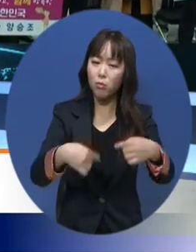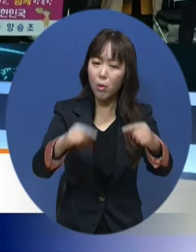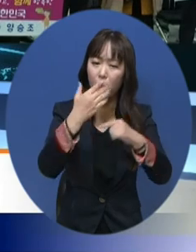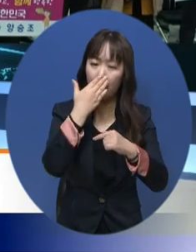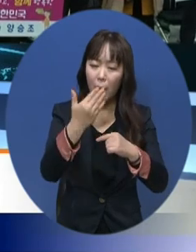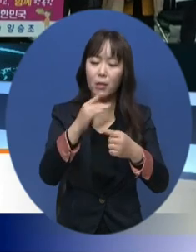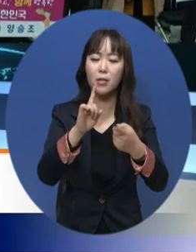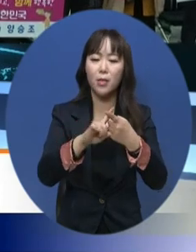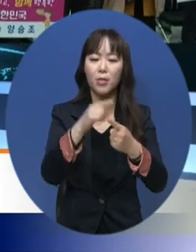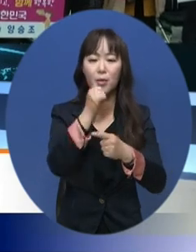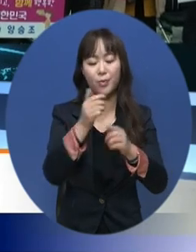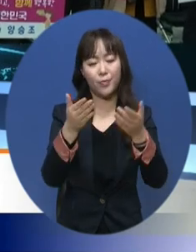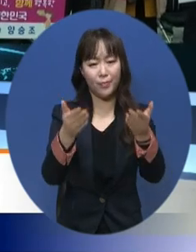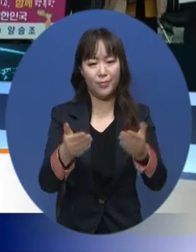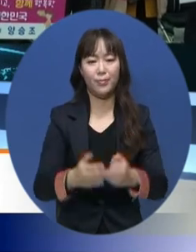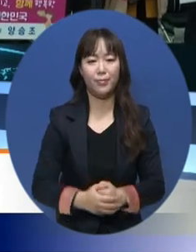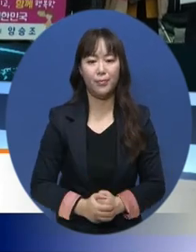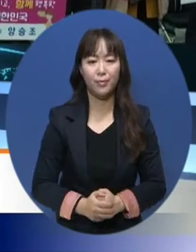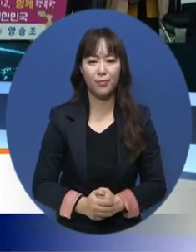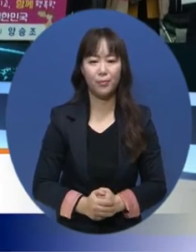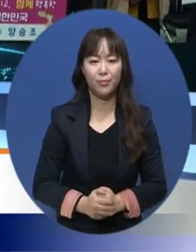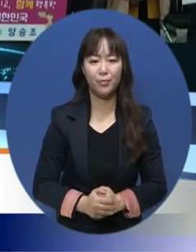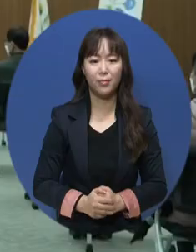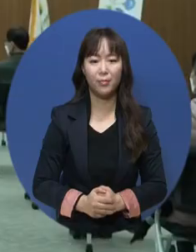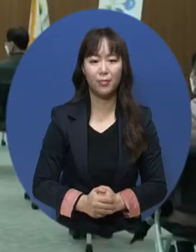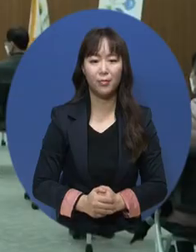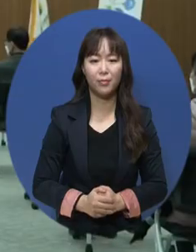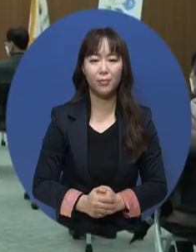수 있는지 김윤아 기자가 소개합니다.